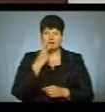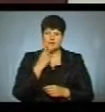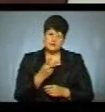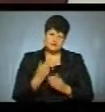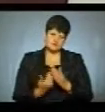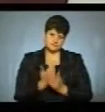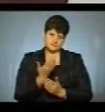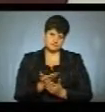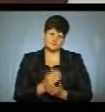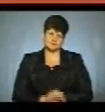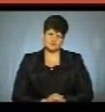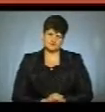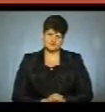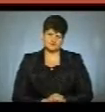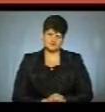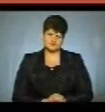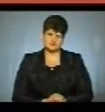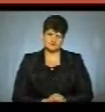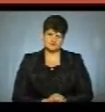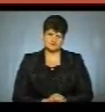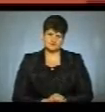у випуску.